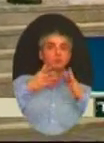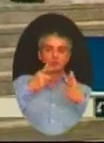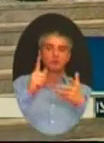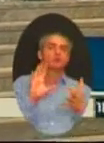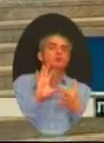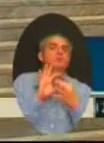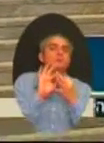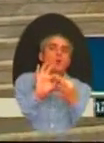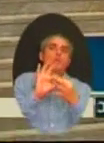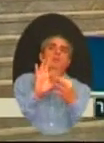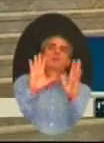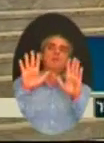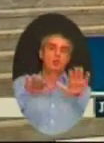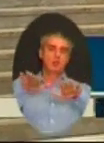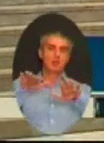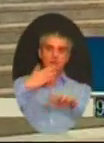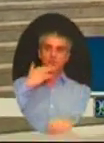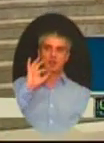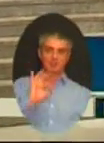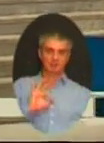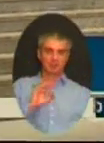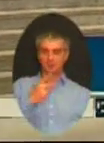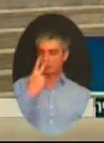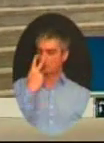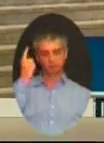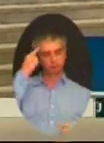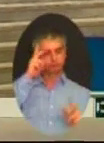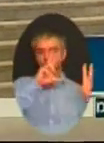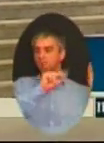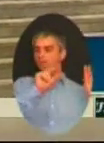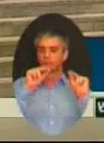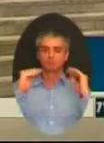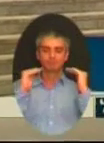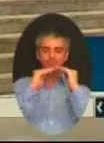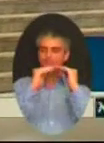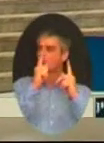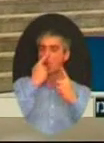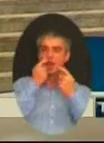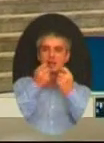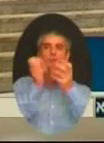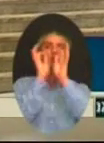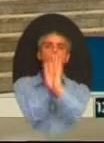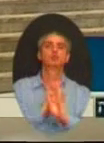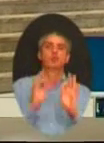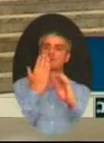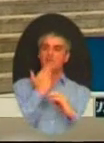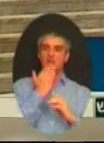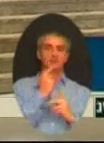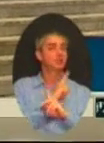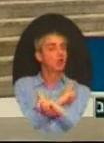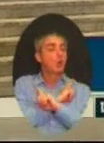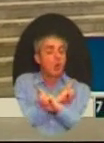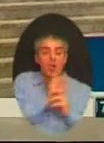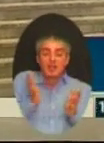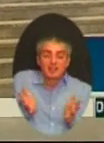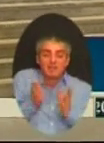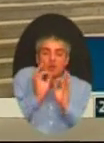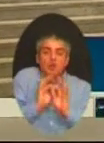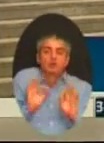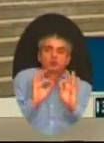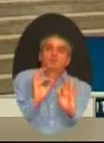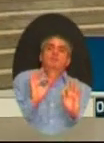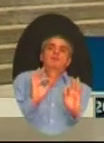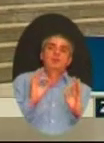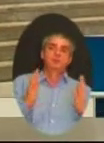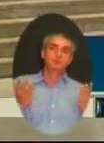שהוא מחובר מאוד לממשלה הישראלית, רואים עין בעין את הכל, לא יכפו שום דבר על ישראל, לא ידחפו אותה לשום מהלך